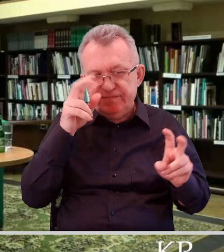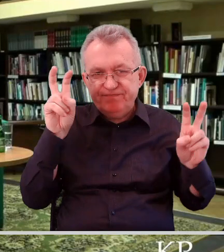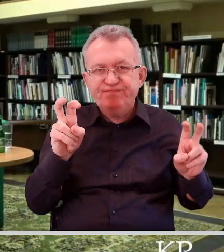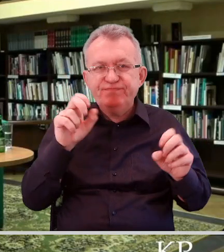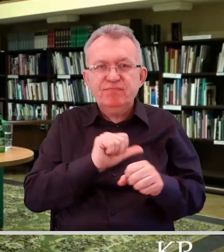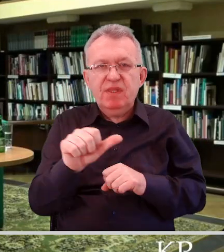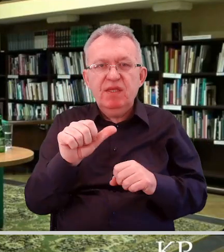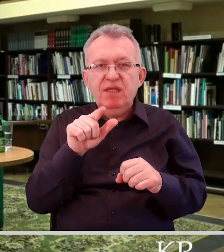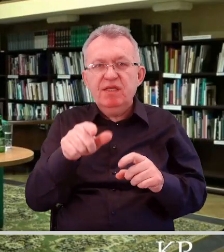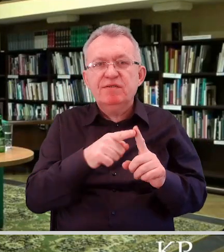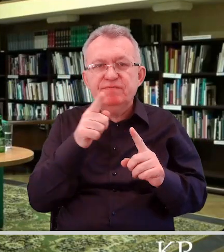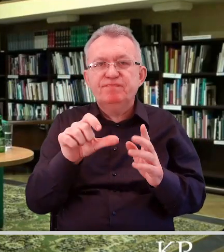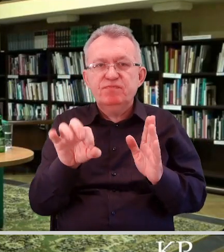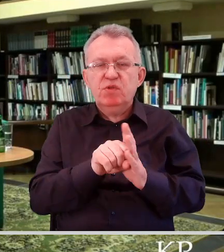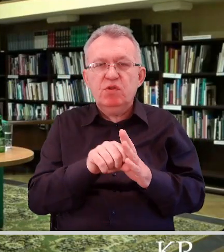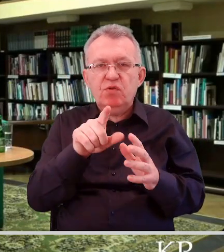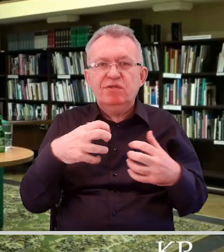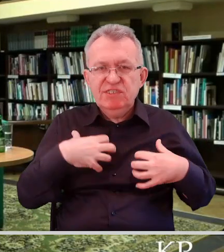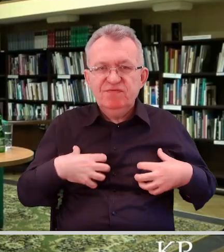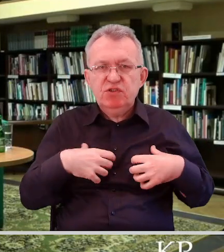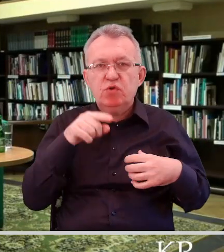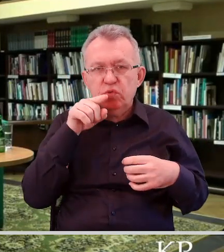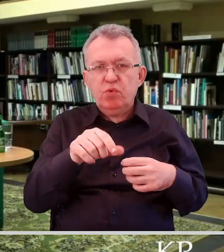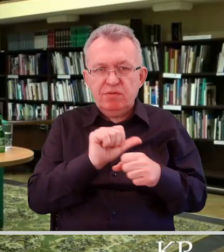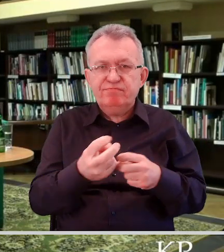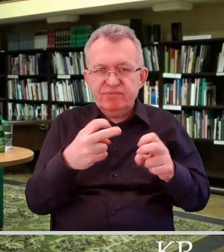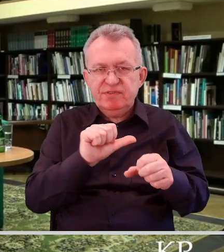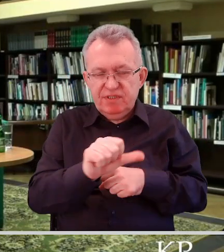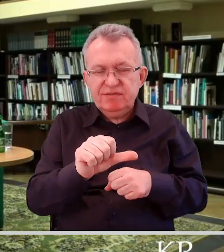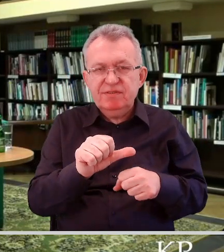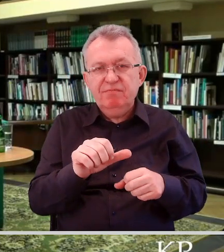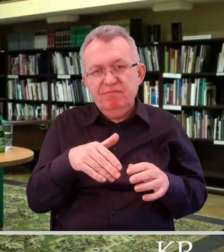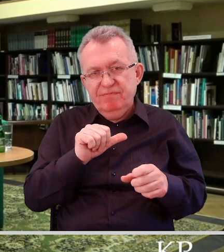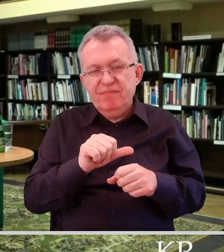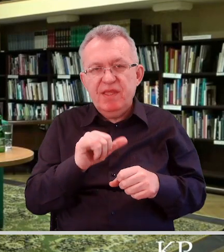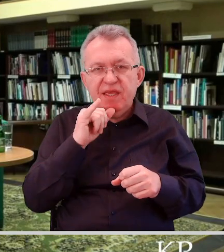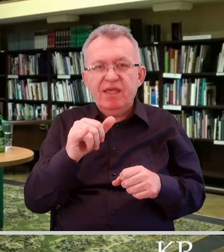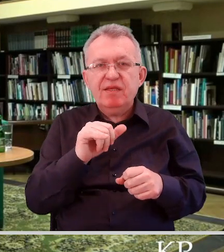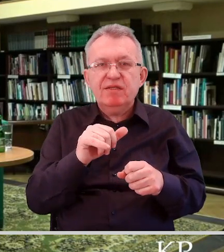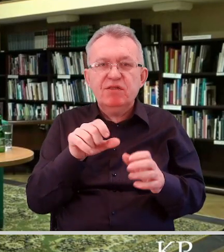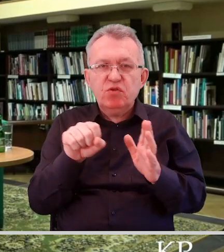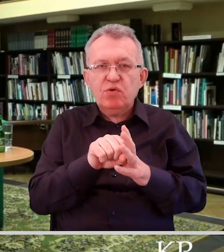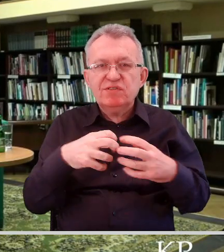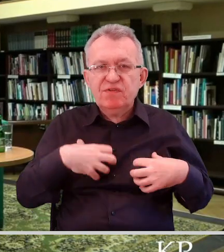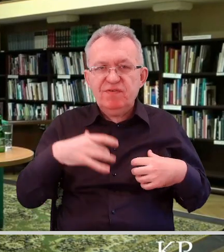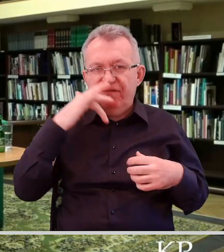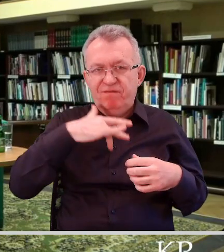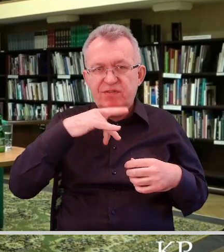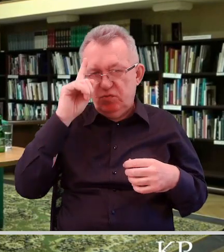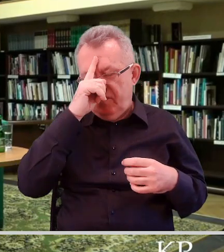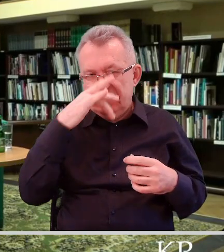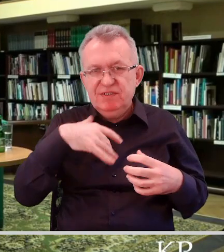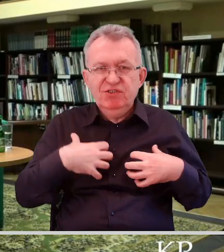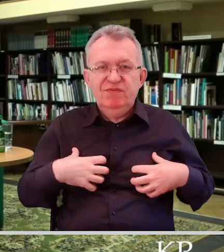się oczywiście odnosi do zwierząt, które tam się też pojawiają, ale odnosi się przede wszystkim do zwierzęcia w nas.